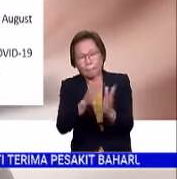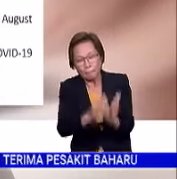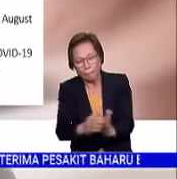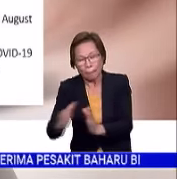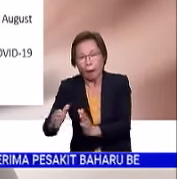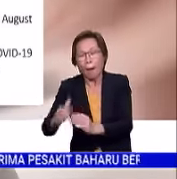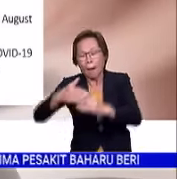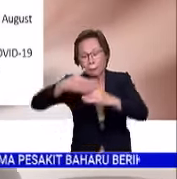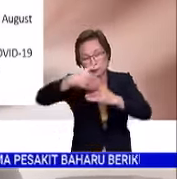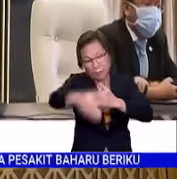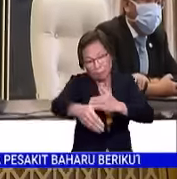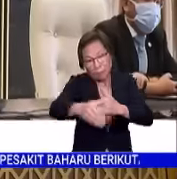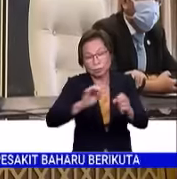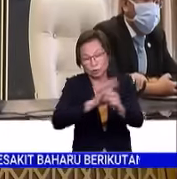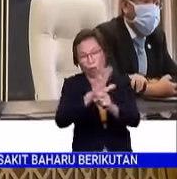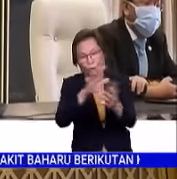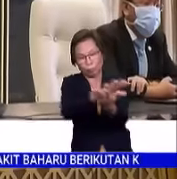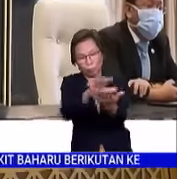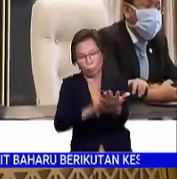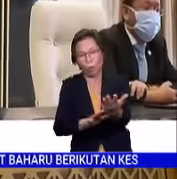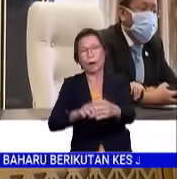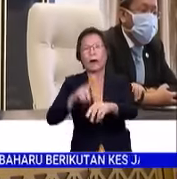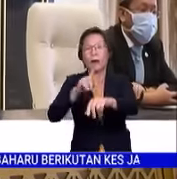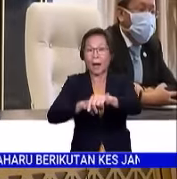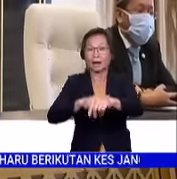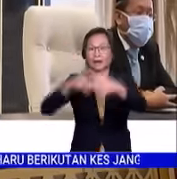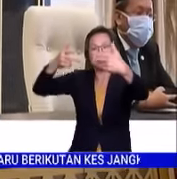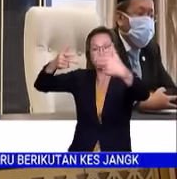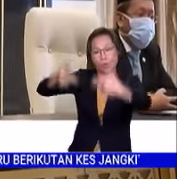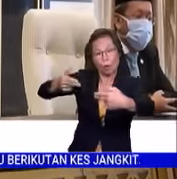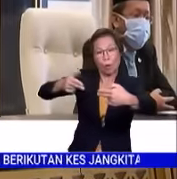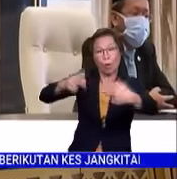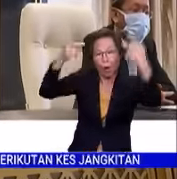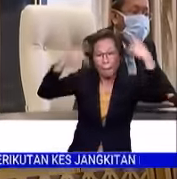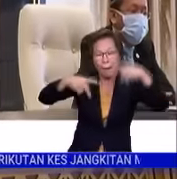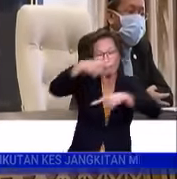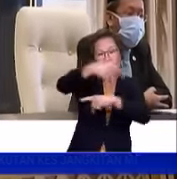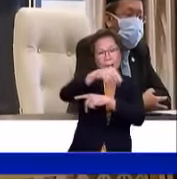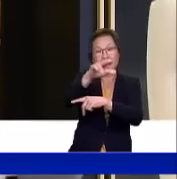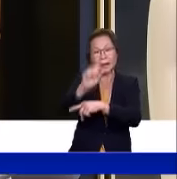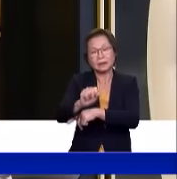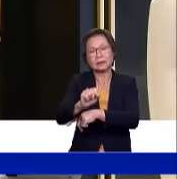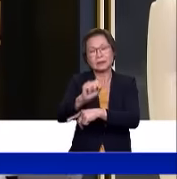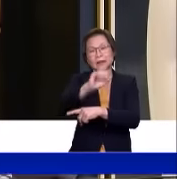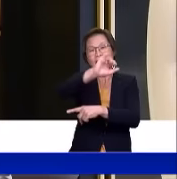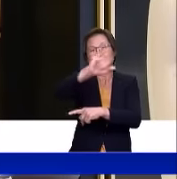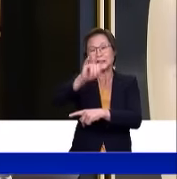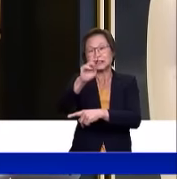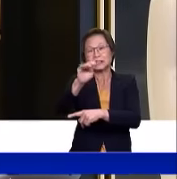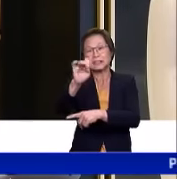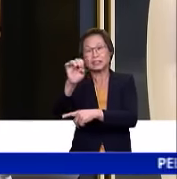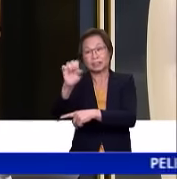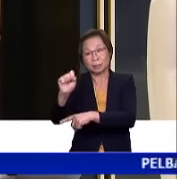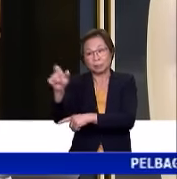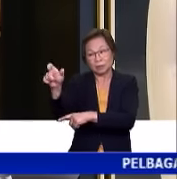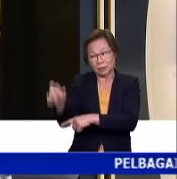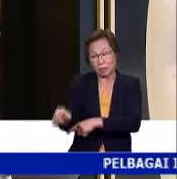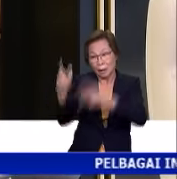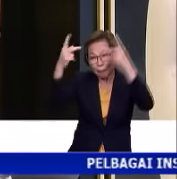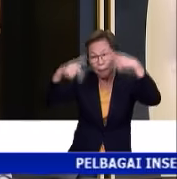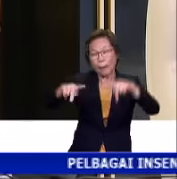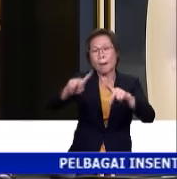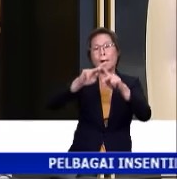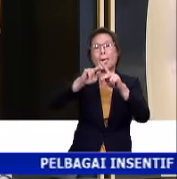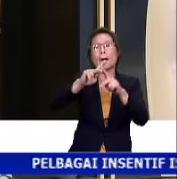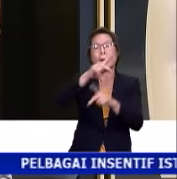digariskan. Turut hadir pada sesi maya tersebut, Presiden Parti Rakyat Sarawak PRS, Tan Sri James Jemut Masing, Presiden